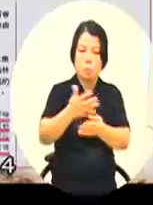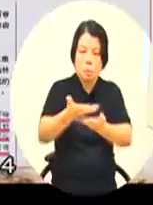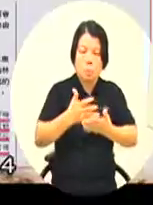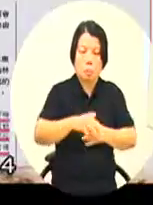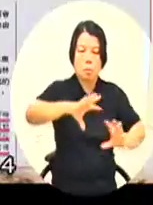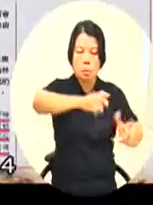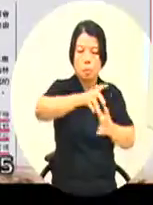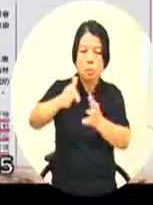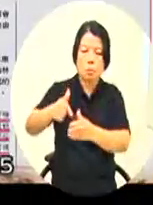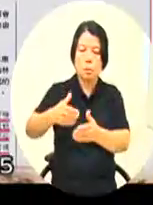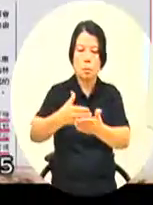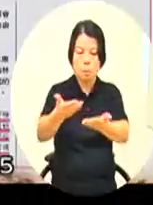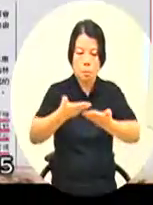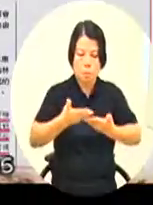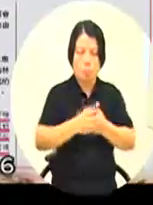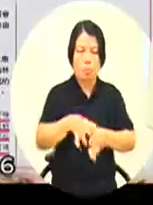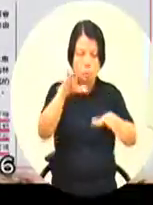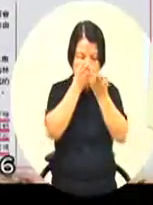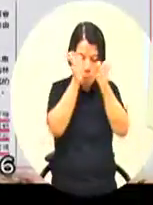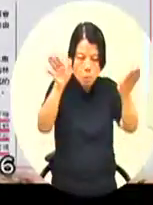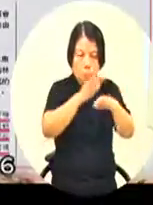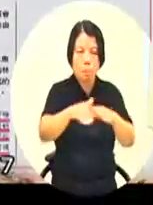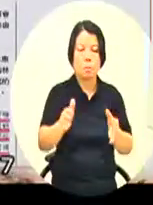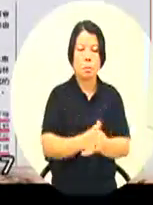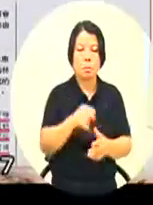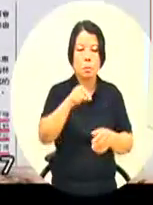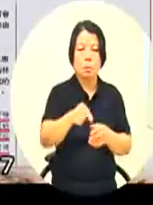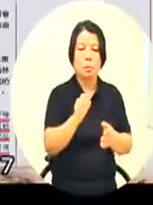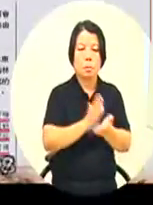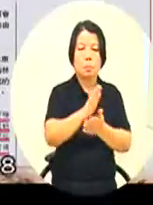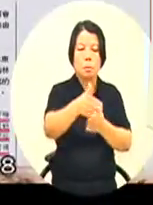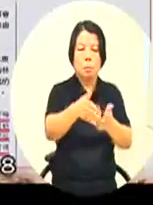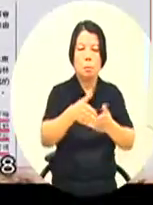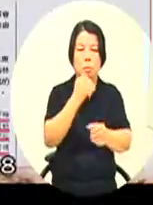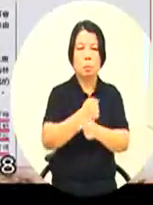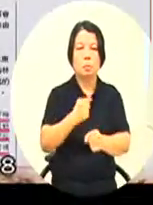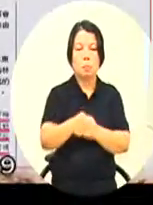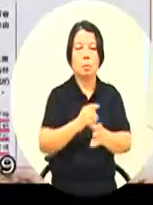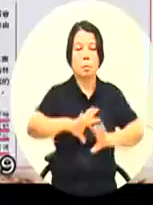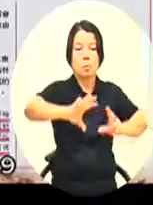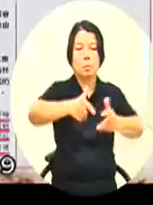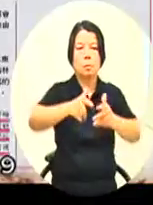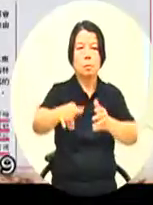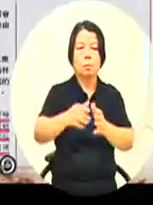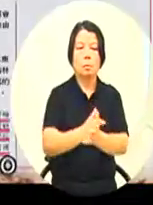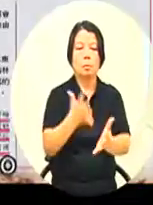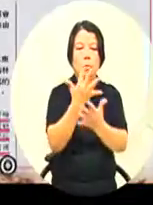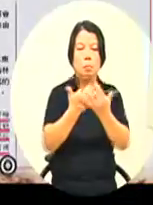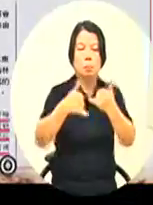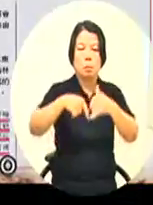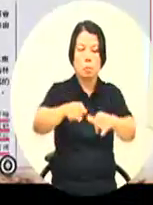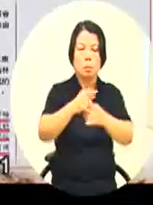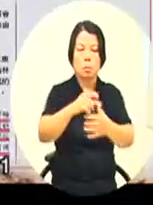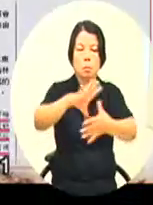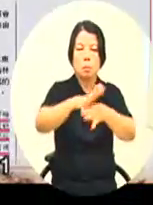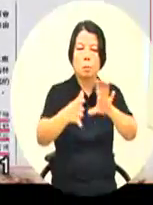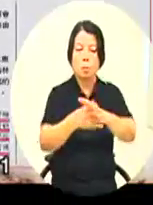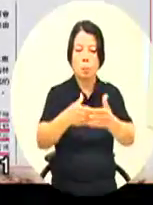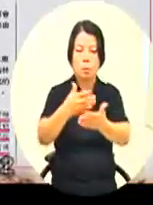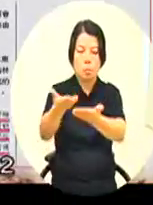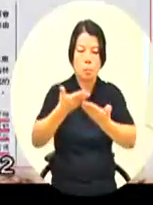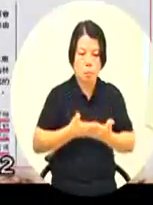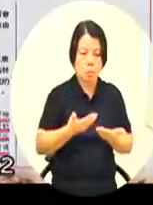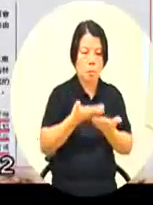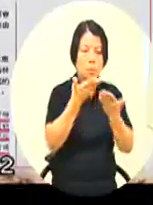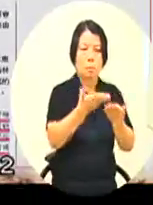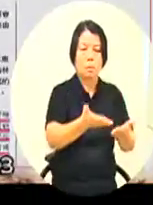一手资料跟知识那这部分是我们之后要做，就是把国外的那线上课程中文化这个部分提供市民更多